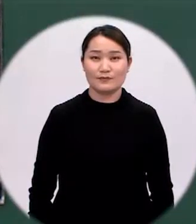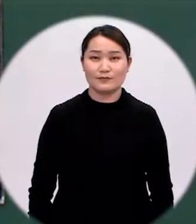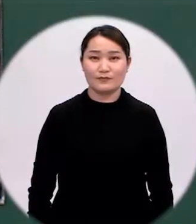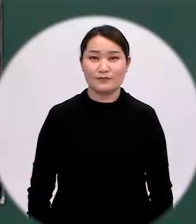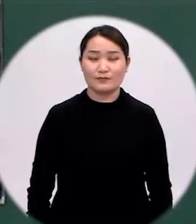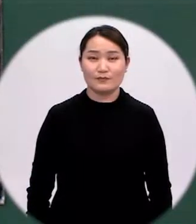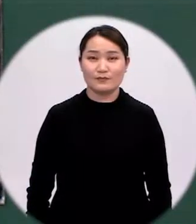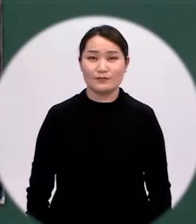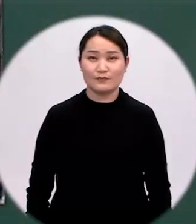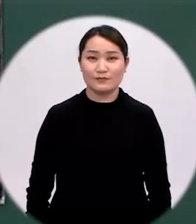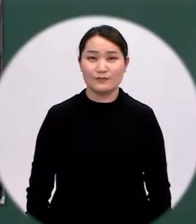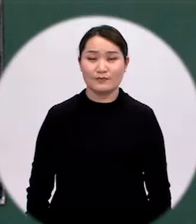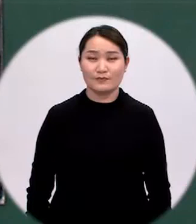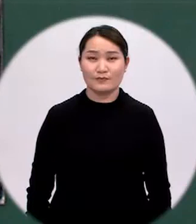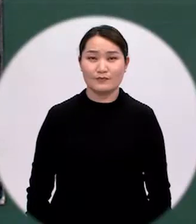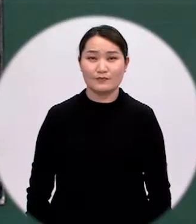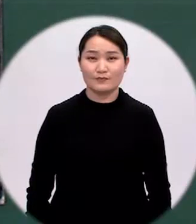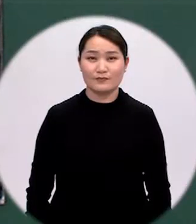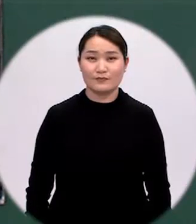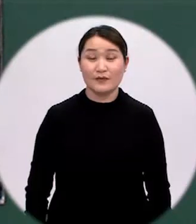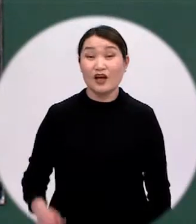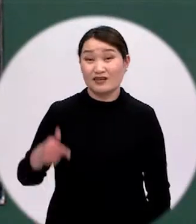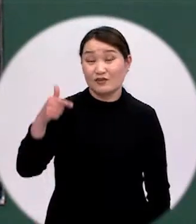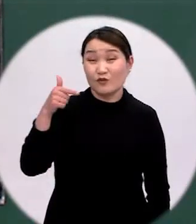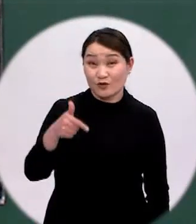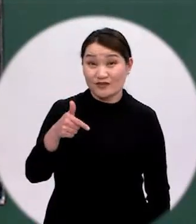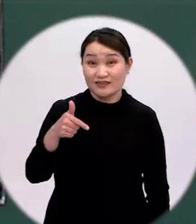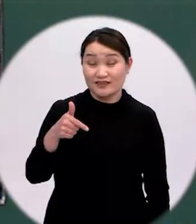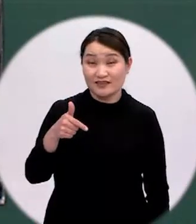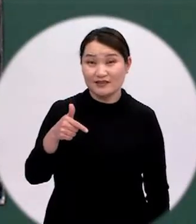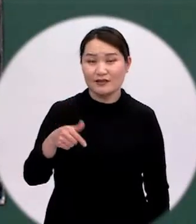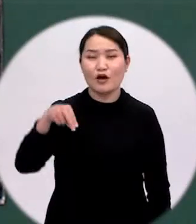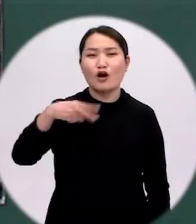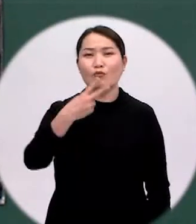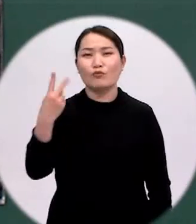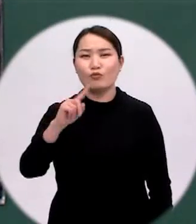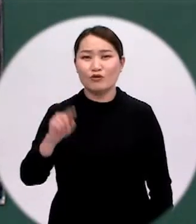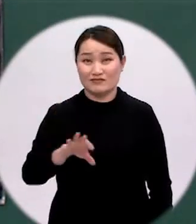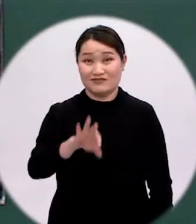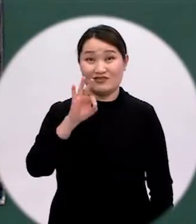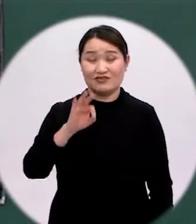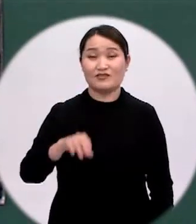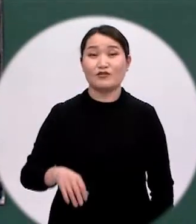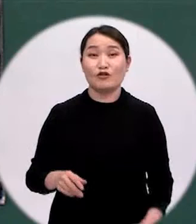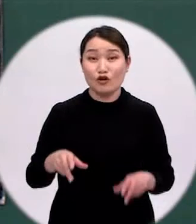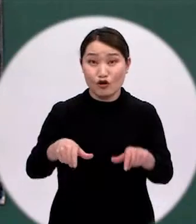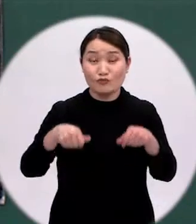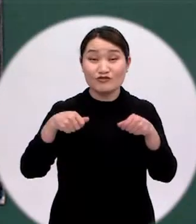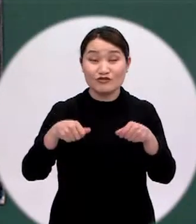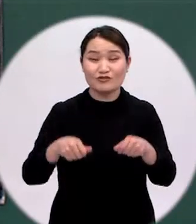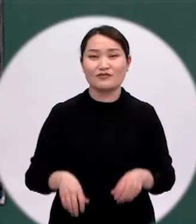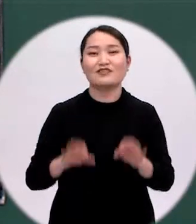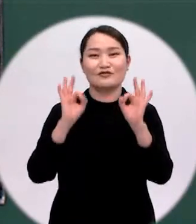хаврын үлрэлт бид хавар намрын ботинг, пүүз зэрэгээ сонгож өмсдөг. Тийм